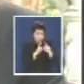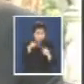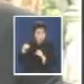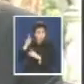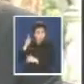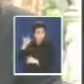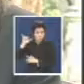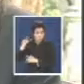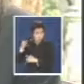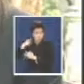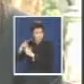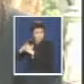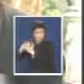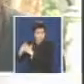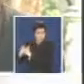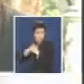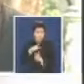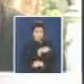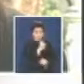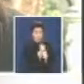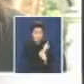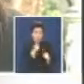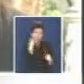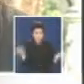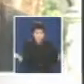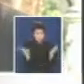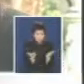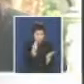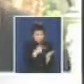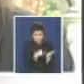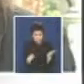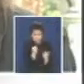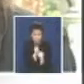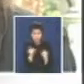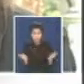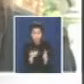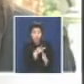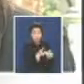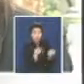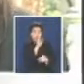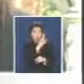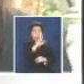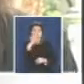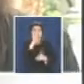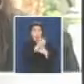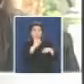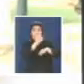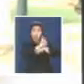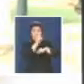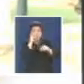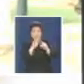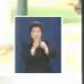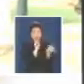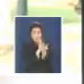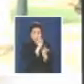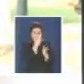ว้ที่กยน.วางไว้กับแผนปฏิบัติหน้างานนั้นเป็นไปได้แค่ไหนอย่างยกอย่าง2ล้านไร ่ พื้นที่ไหนบ้างที่กระท